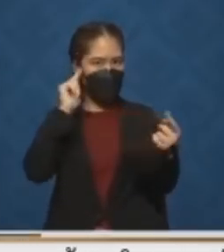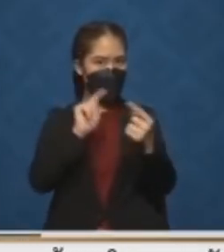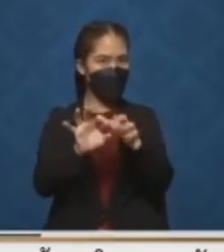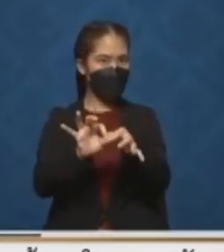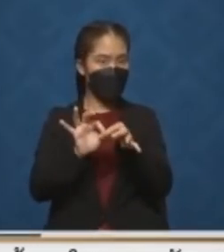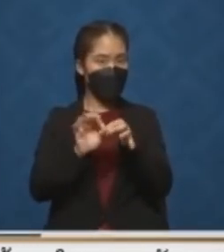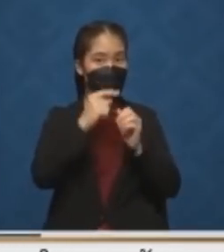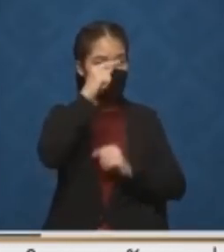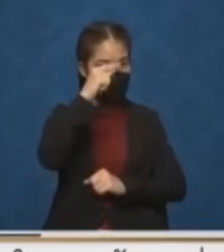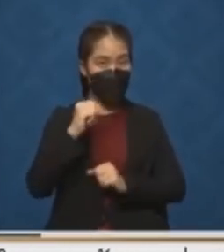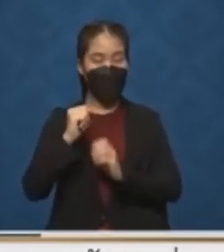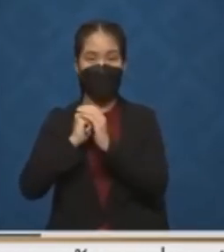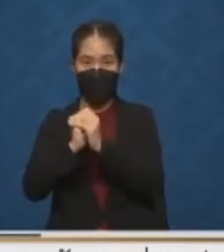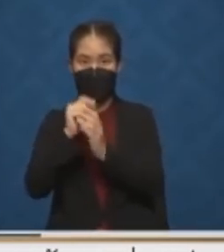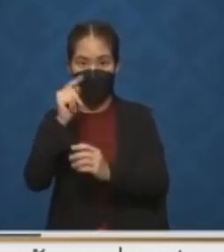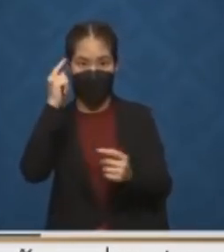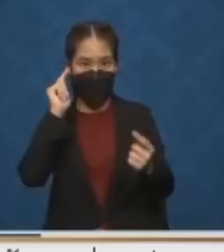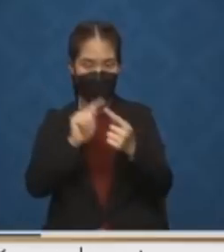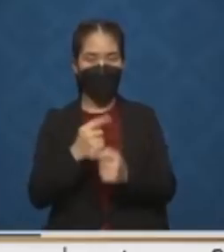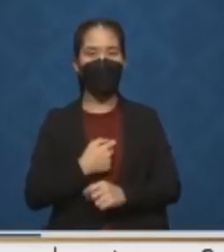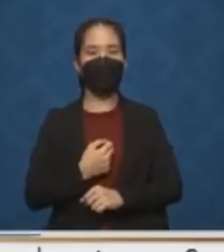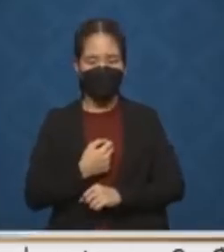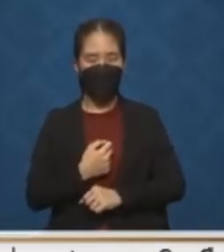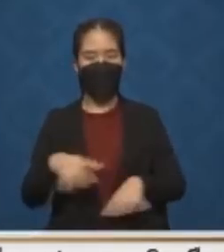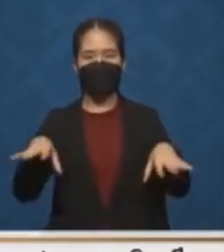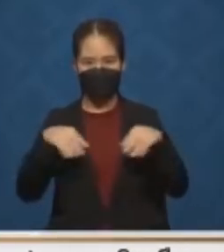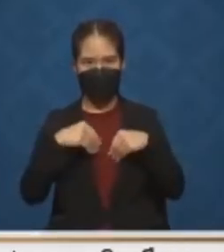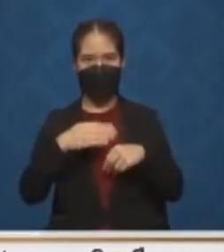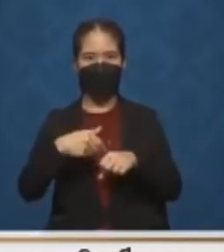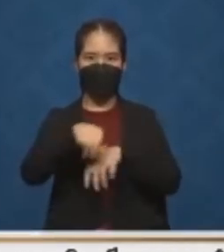ผมจะปฏิวัติติาขำแนะนำของธรฐานครับ